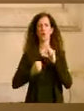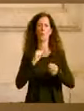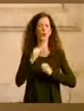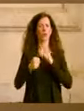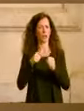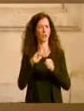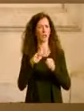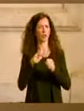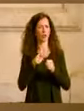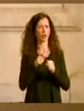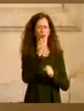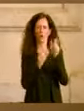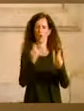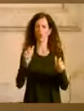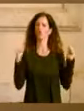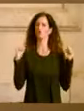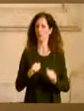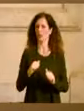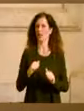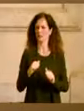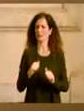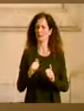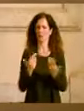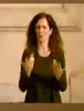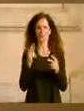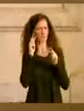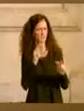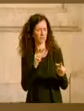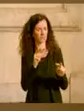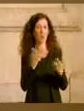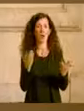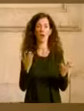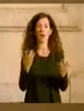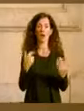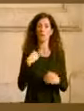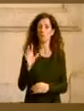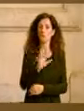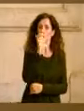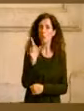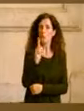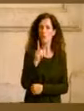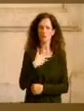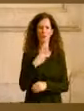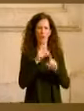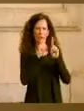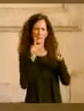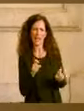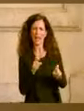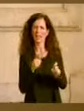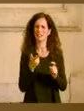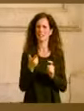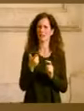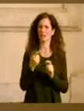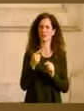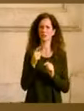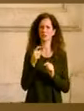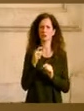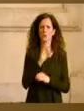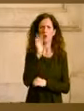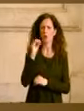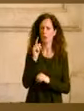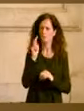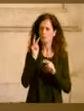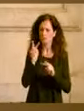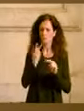cittadini, però non mi sembra che ci sia un programma di test, tracciamento, trattamento, cioè i tre elementi che